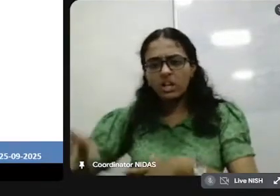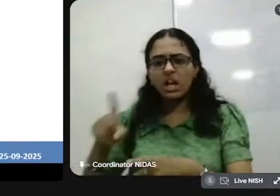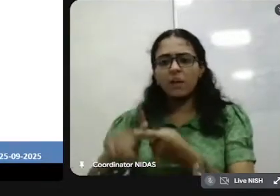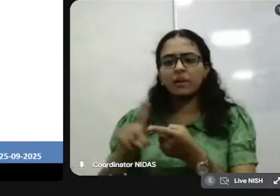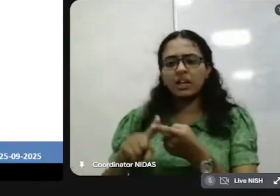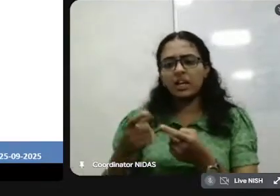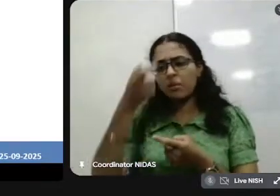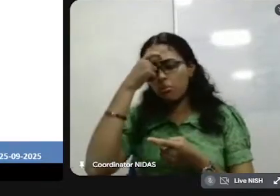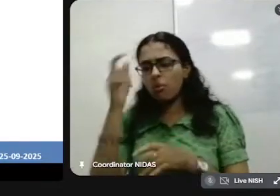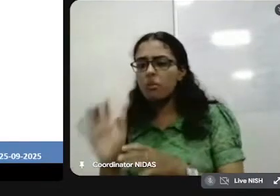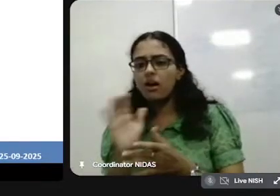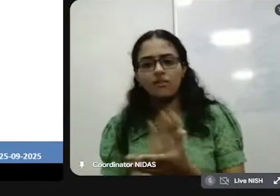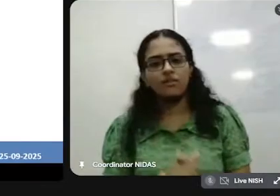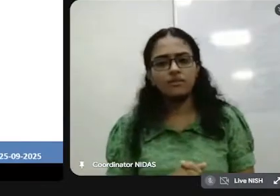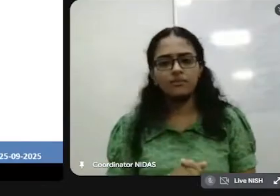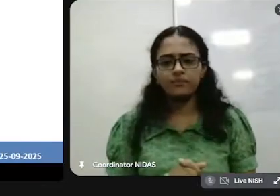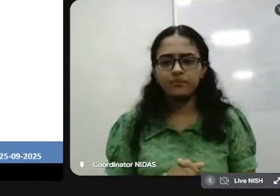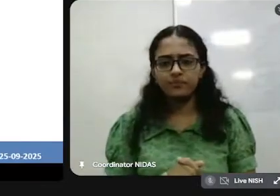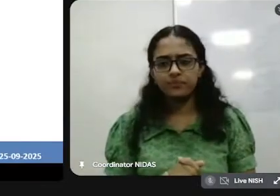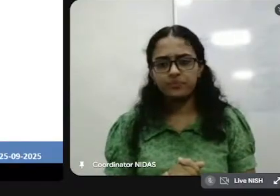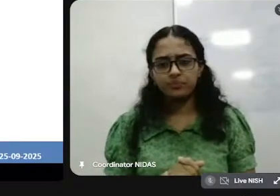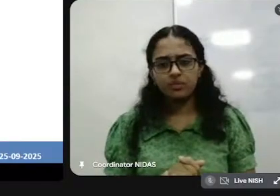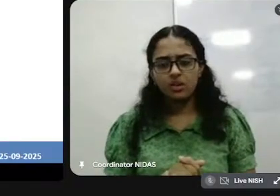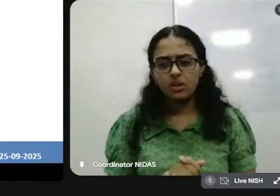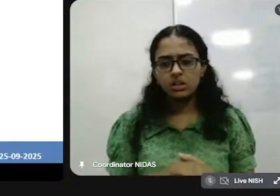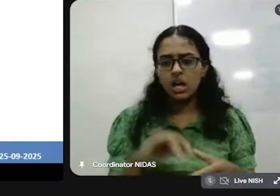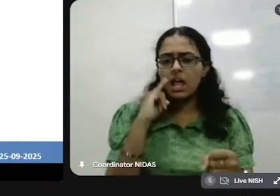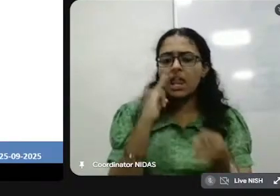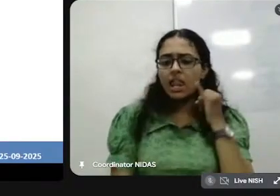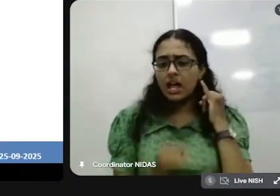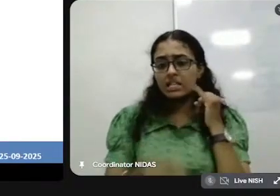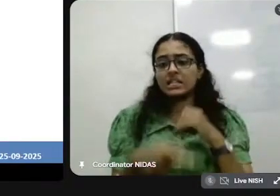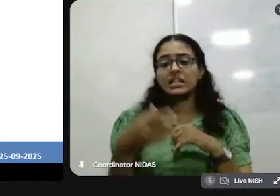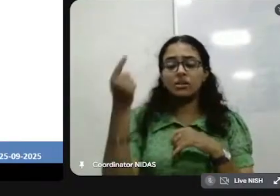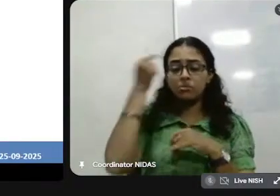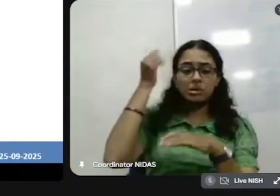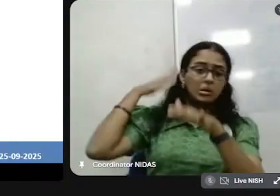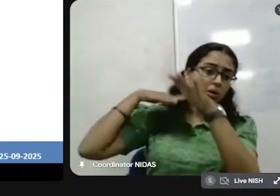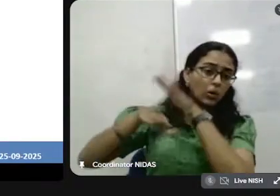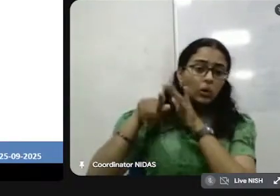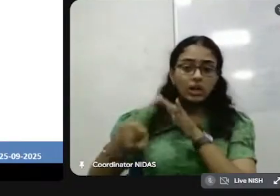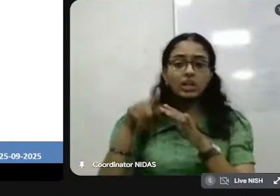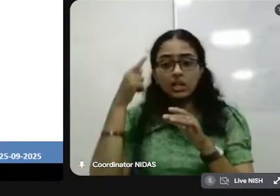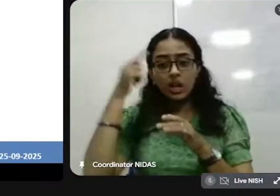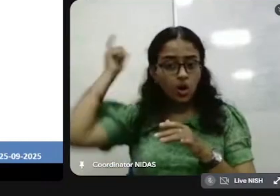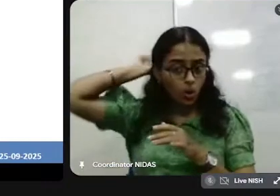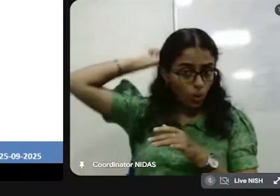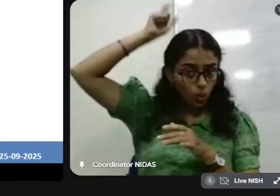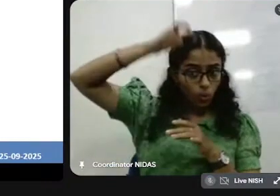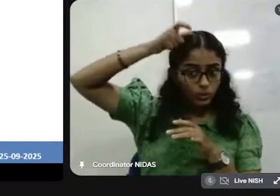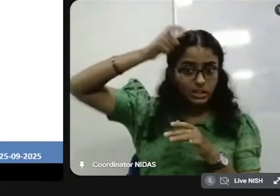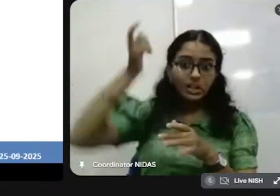ഉണ്ടായിരിക്കാം. ഓക്കെ. പിന്നെ ഏറ്റവും അവസാനമായിട്ട് പറയുന്നതാണ് ഭൗതികപരമായി ഉണ്ടാകുന്ന തളർച്ച അല്ലെ കോഗ്നിറ്റീവ് ഫറ്റീഗ്.